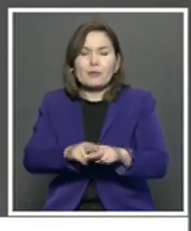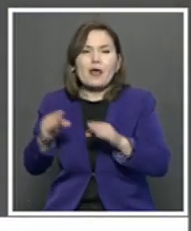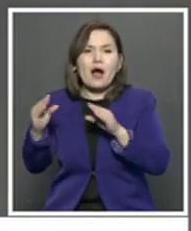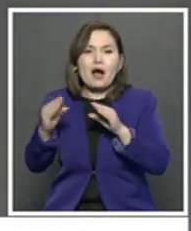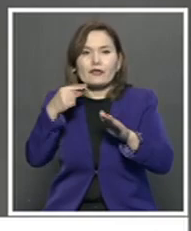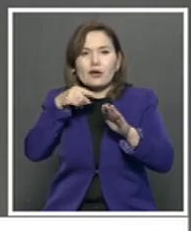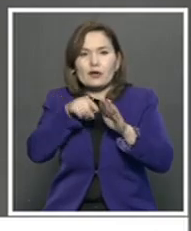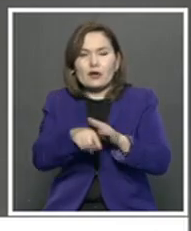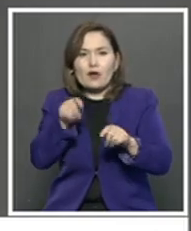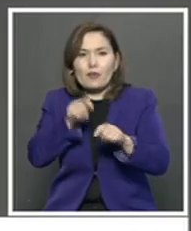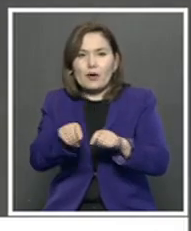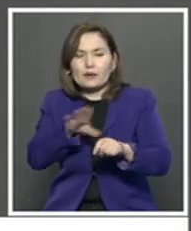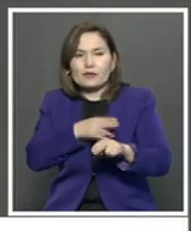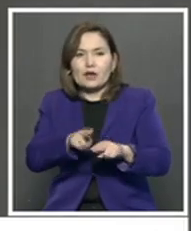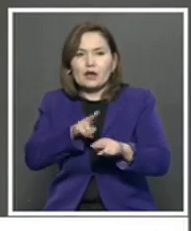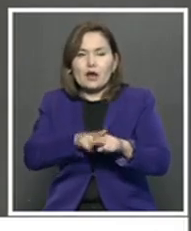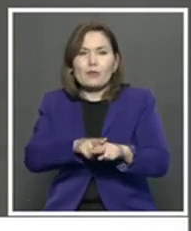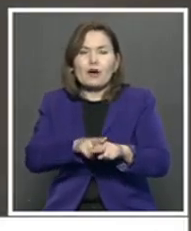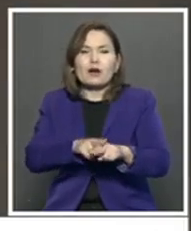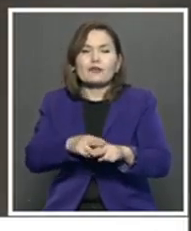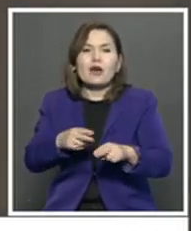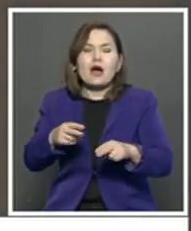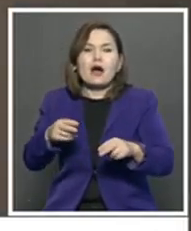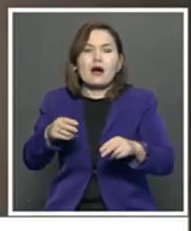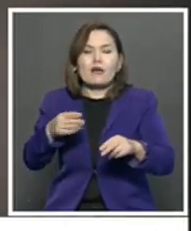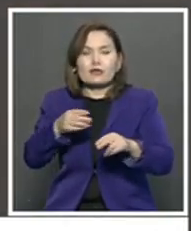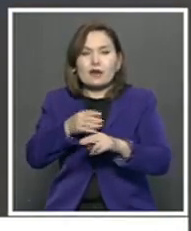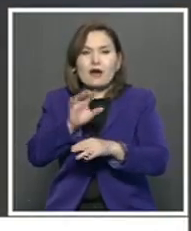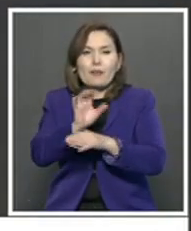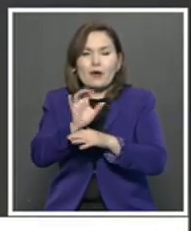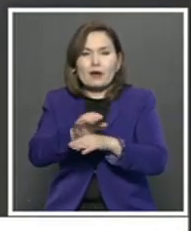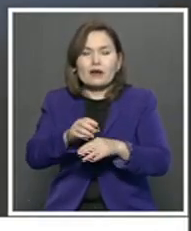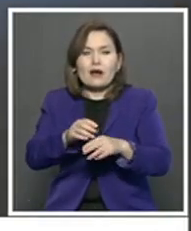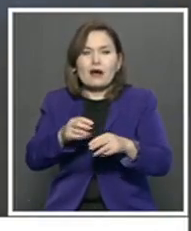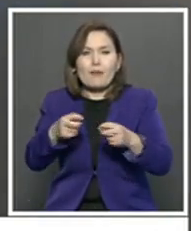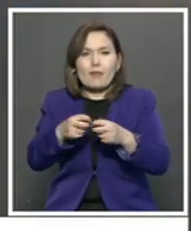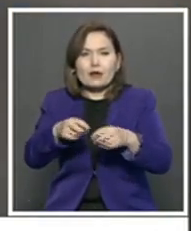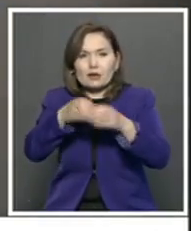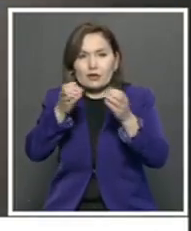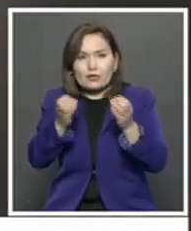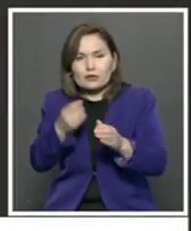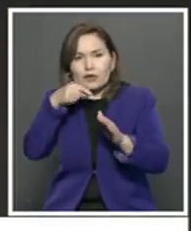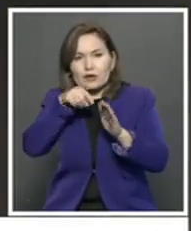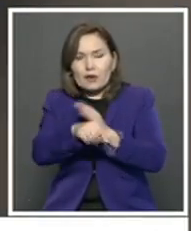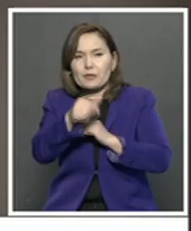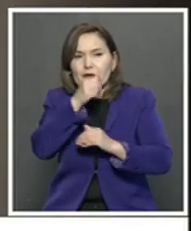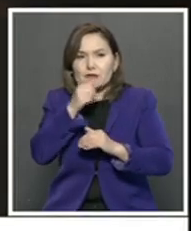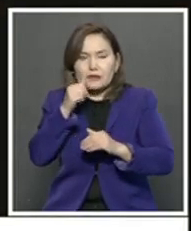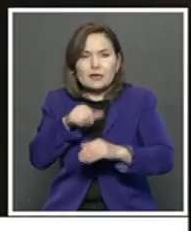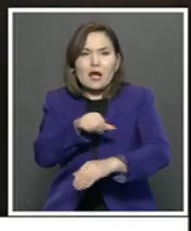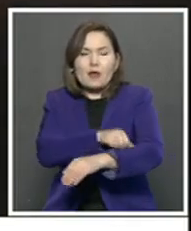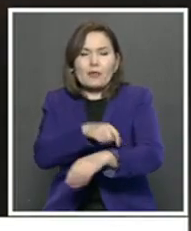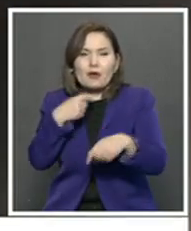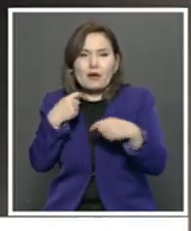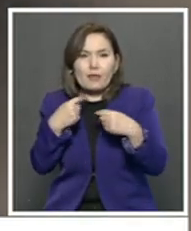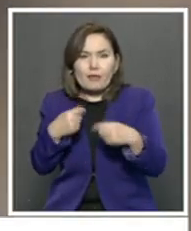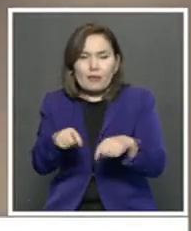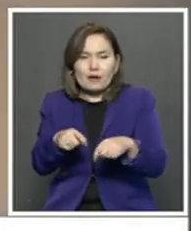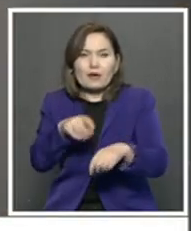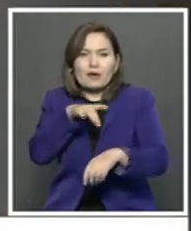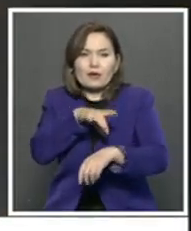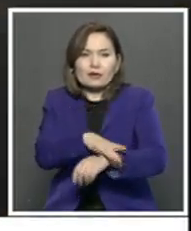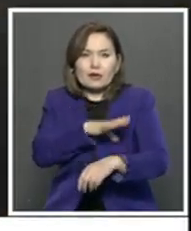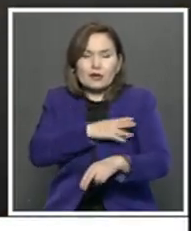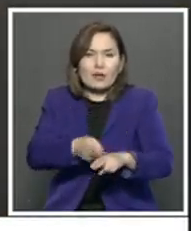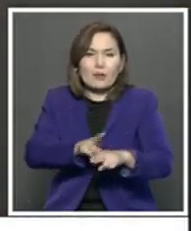тоқтатқан қызметкерлер көліктен мотоциклдің дөңгелегін алып шыққан. Онда мұқият жасырылған жасыл түсті зат табылды. Ұсталған полиция майоры мен